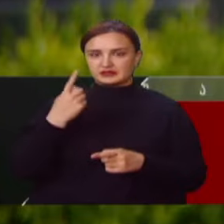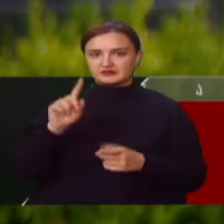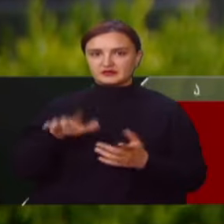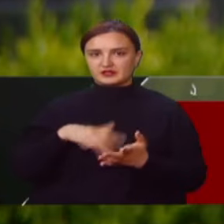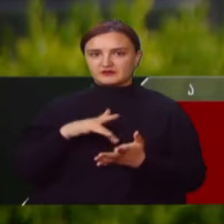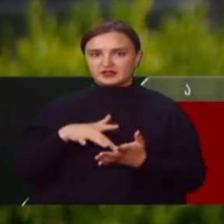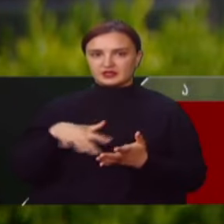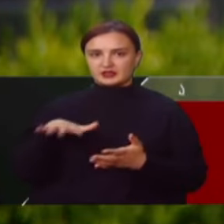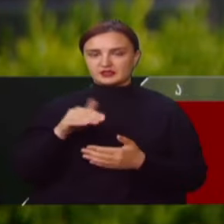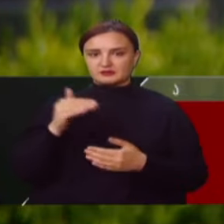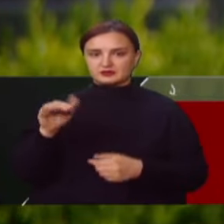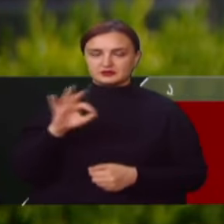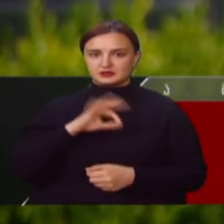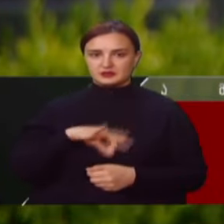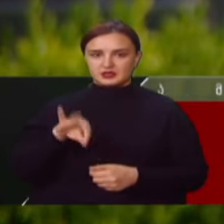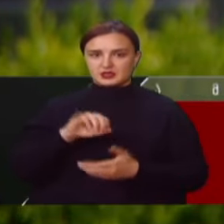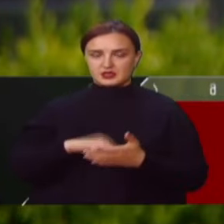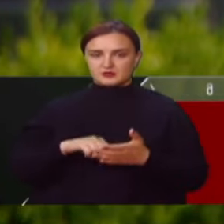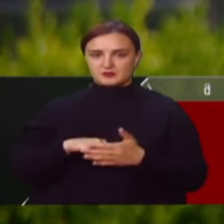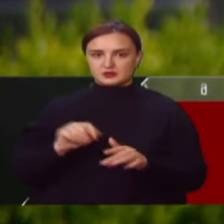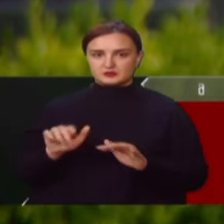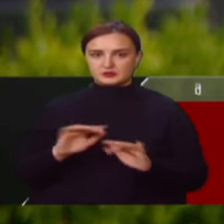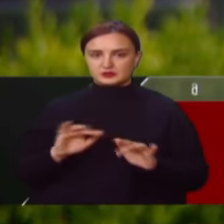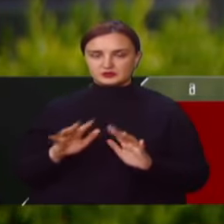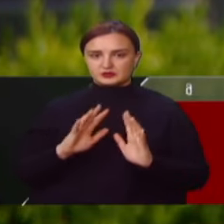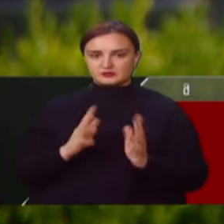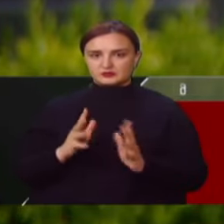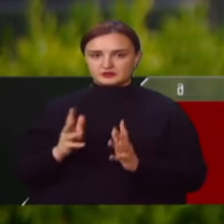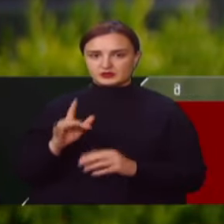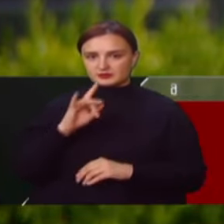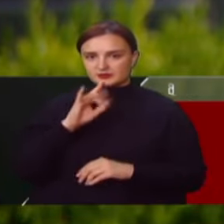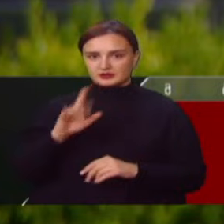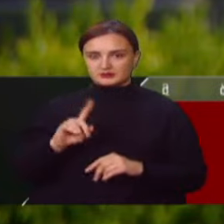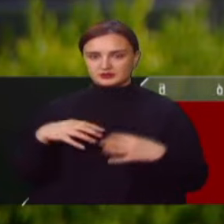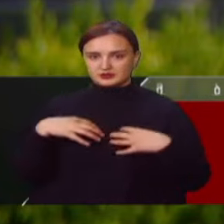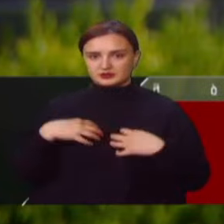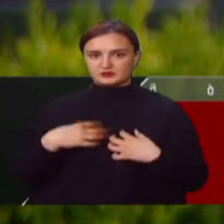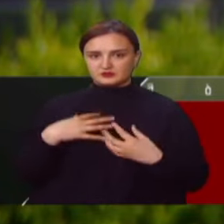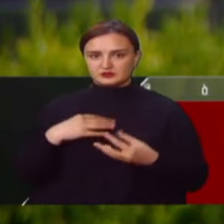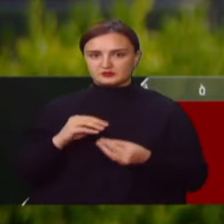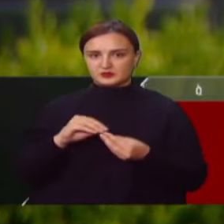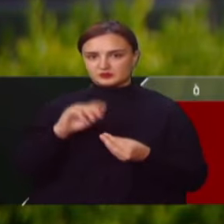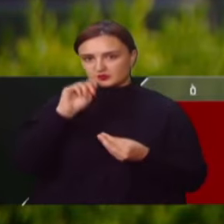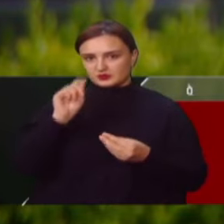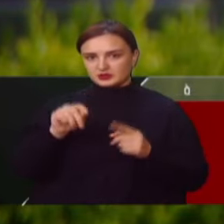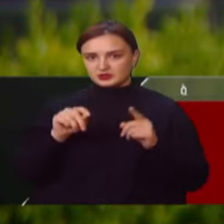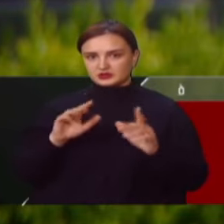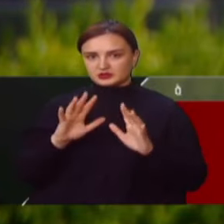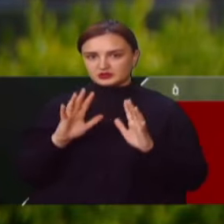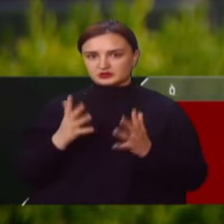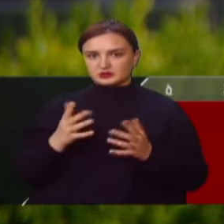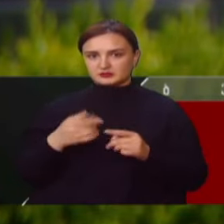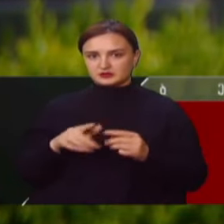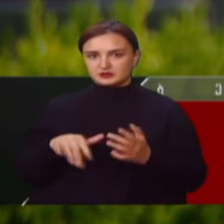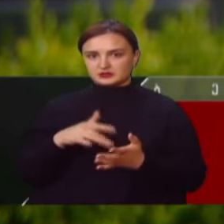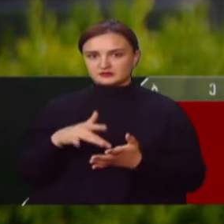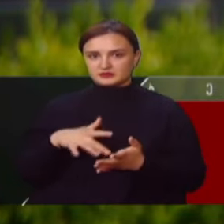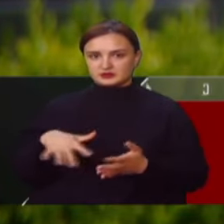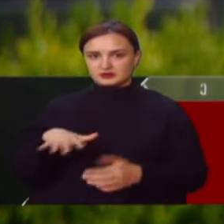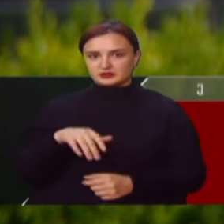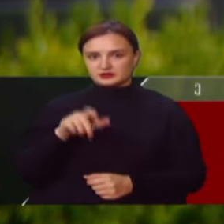გამო. საქართველოში არ იქნება ის პროცესები და მოვლენები, რაც სამწუხაროდ ჩვენს მეგობარ უკრაინაში ხდება და ეს ქვეყანა და